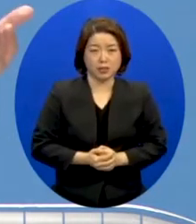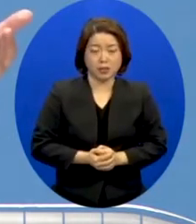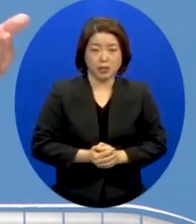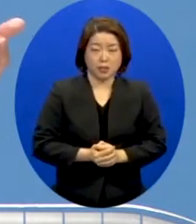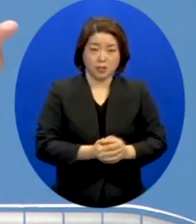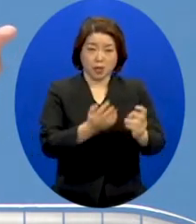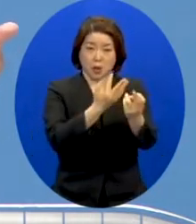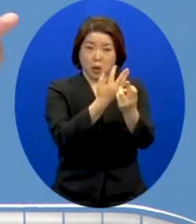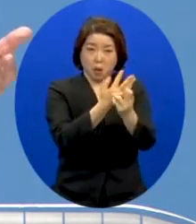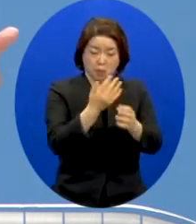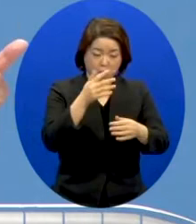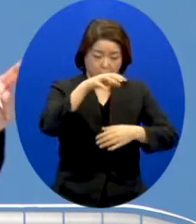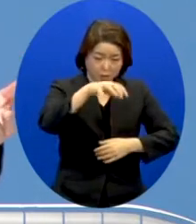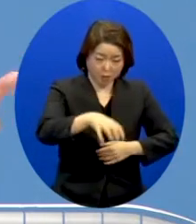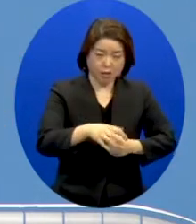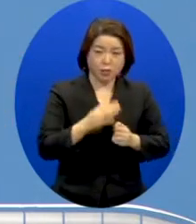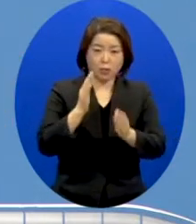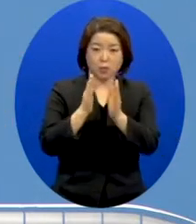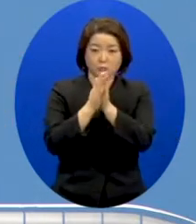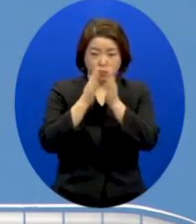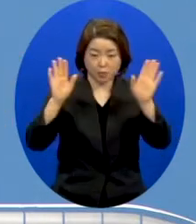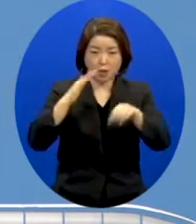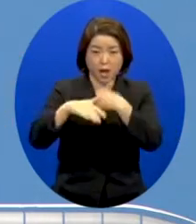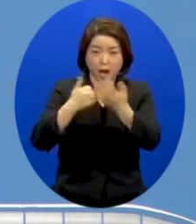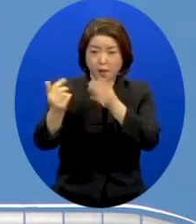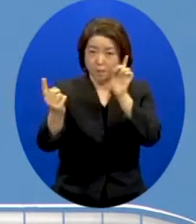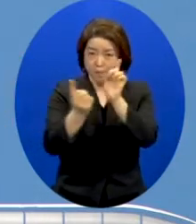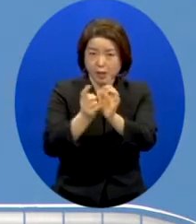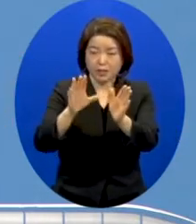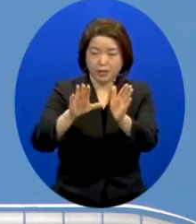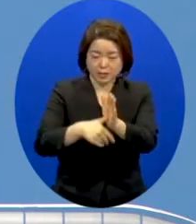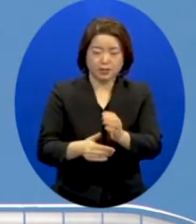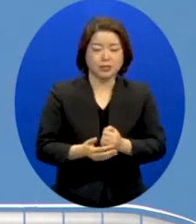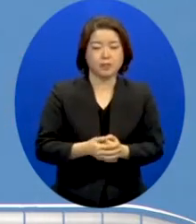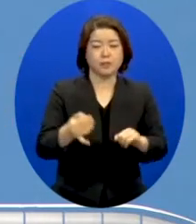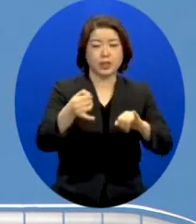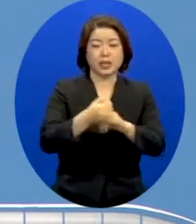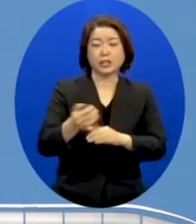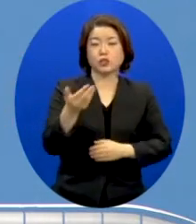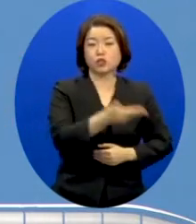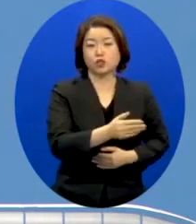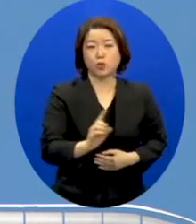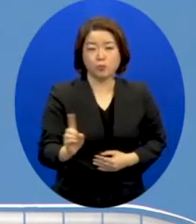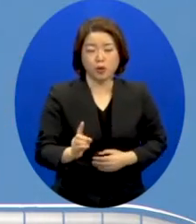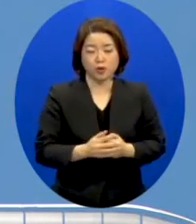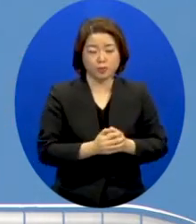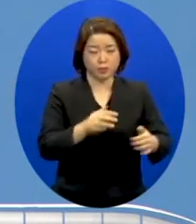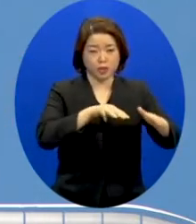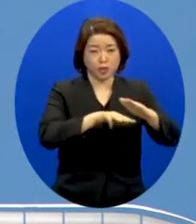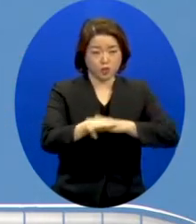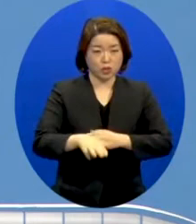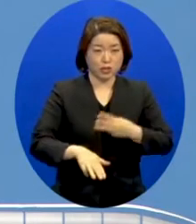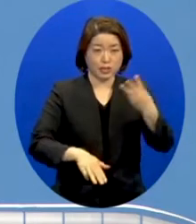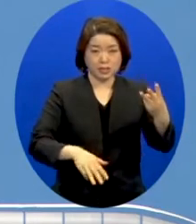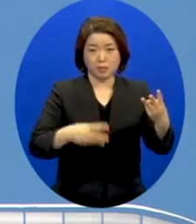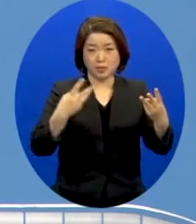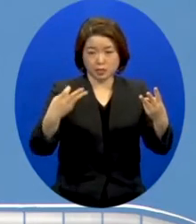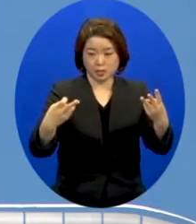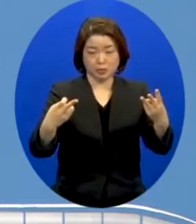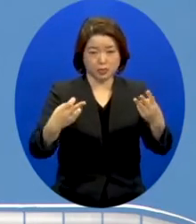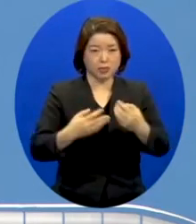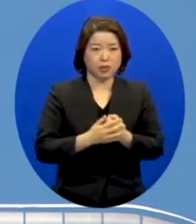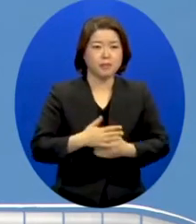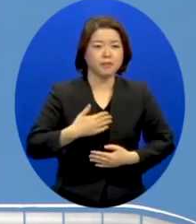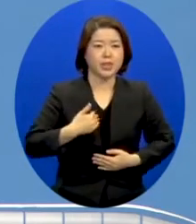하나님을 만났을 때 하나님은 모세에게 이렇게 약속하셨습니다 출애굽기 3장 12절에 내가